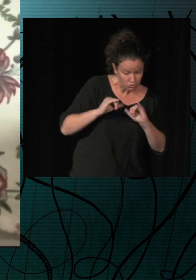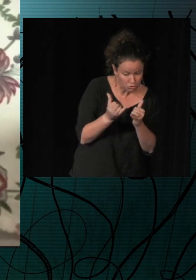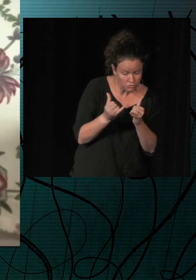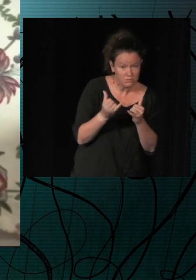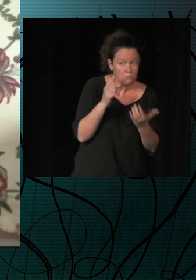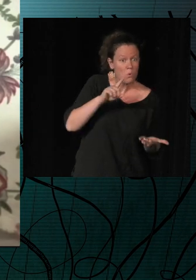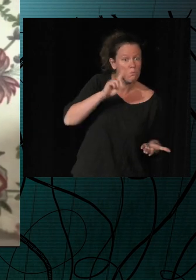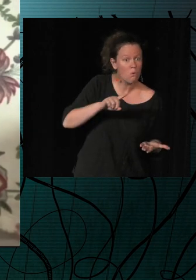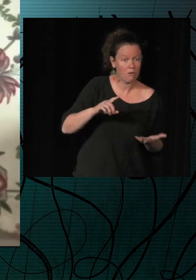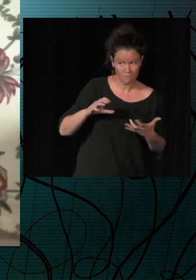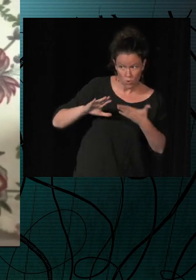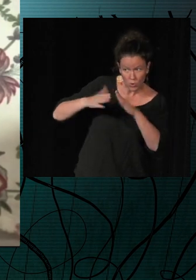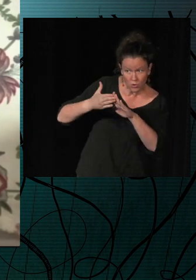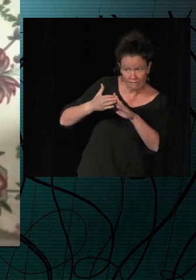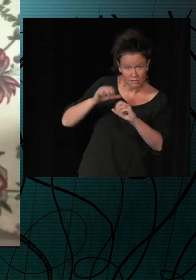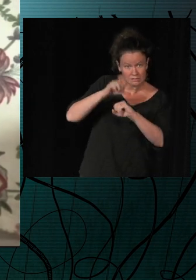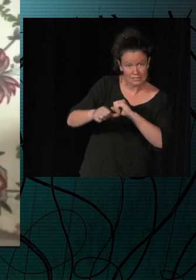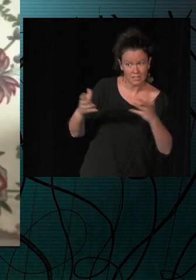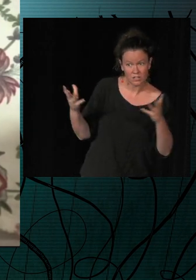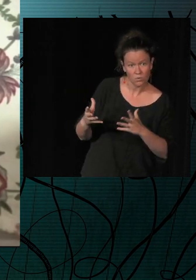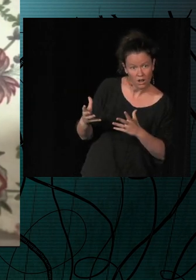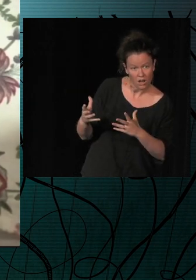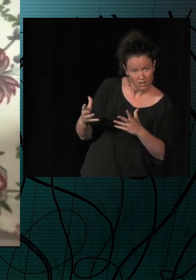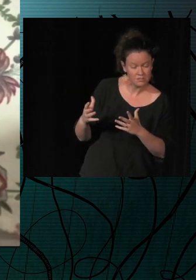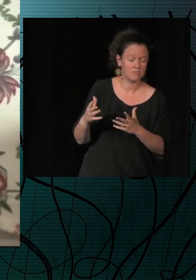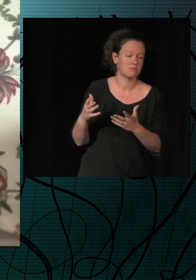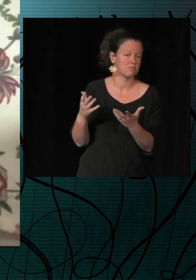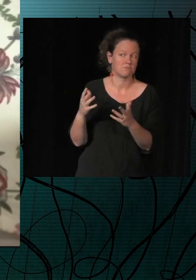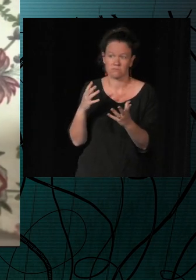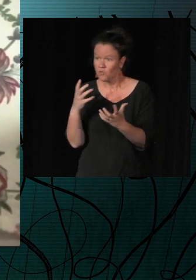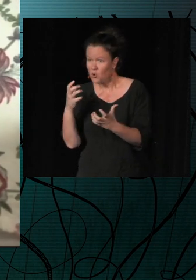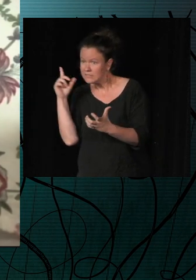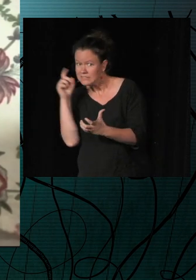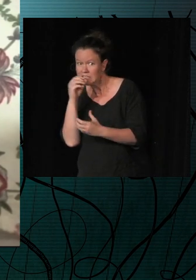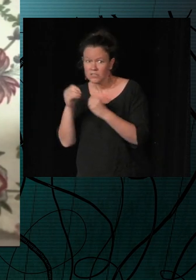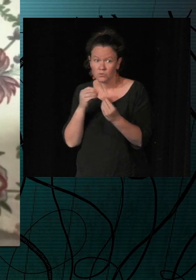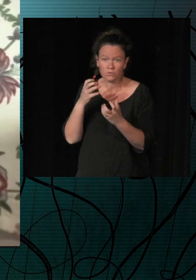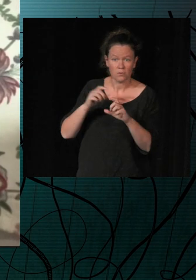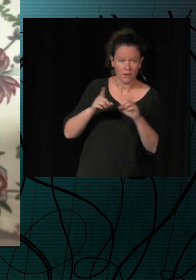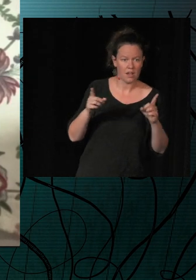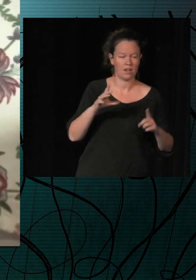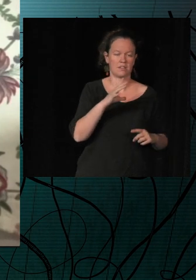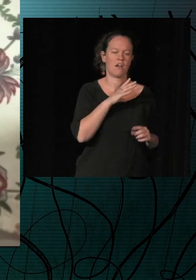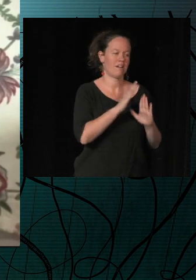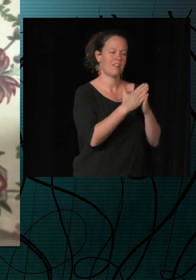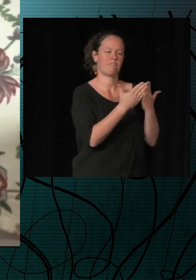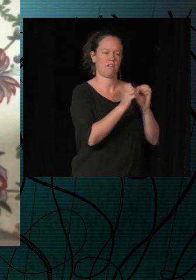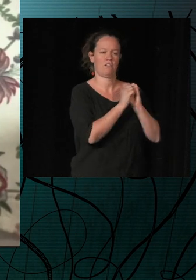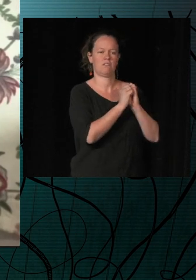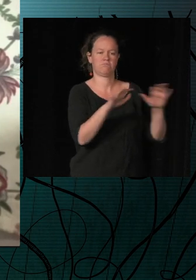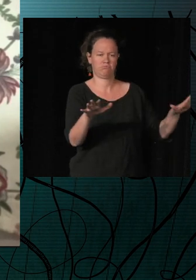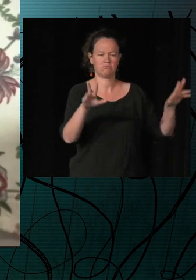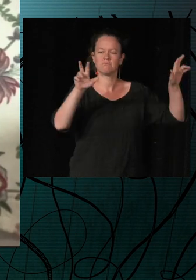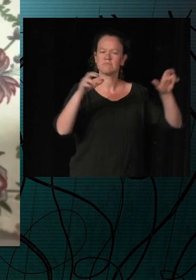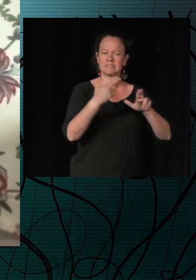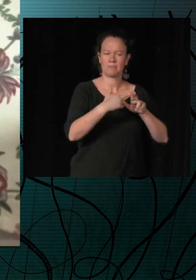en je veux dire le le le bon là je suis désolé je vais faire mon universitaire mais il y a il y a yesper Yul qui a STI un bouquin qui s'appelle l'art de la de l'échec il y a il